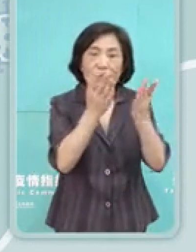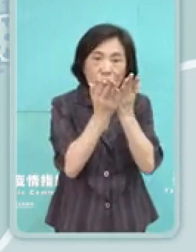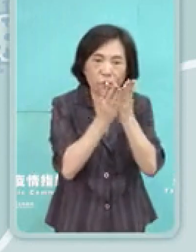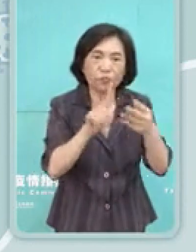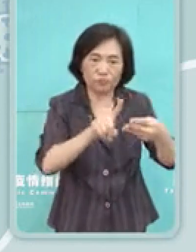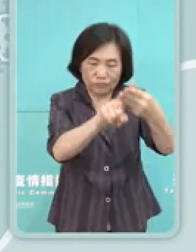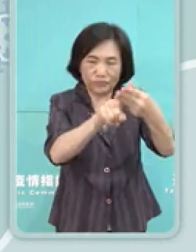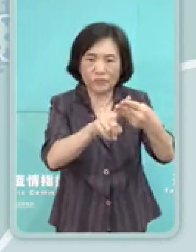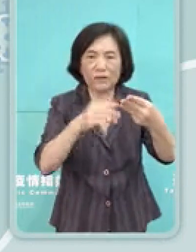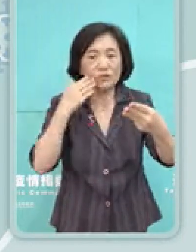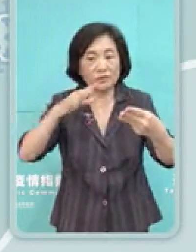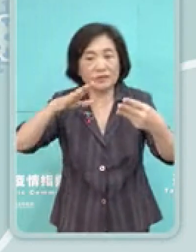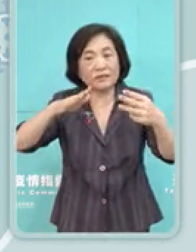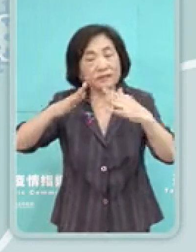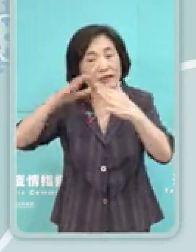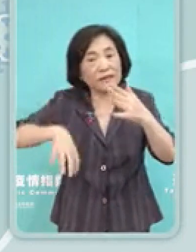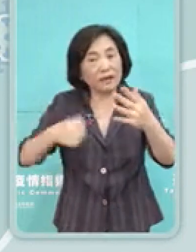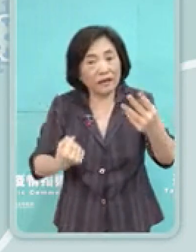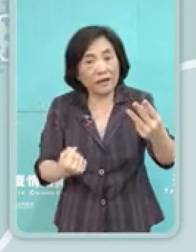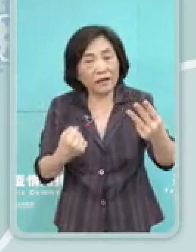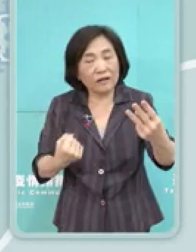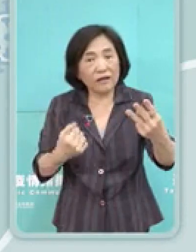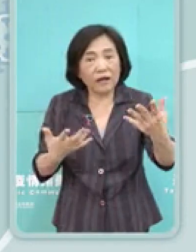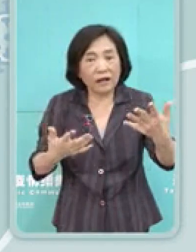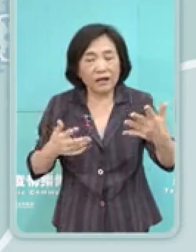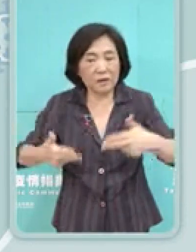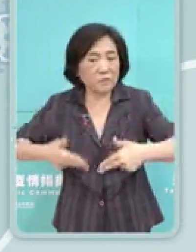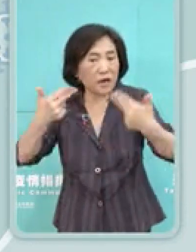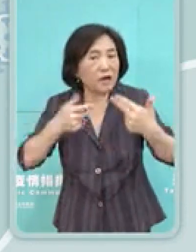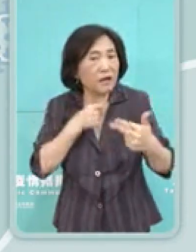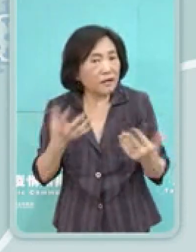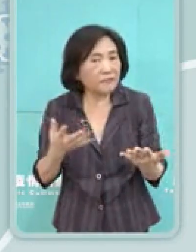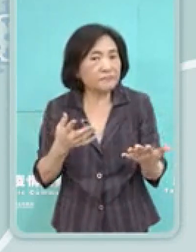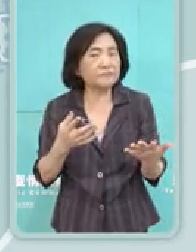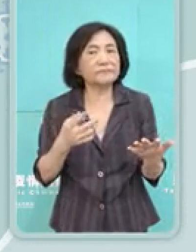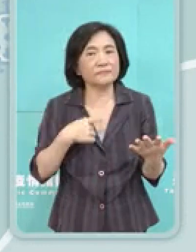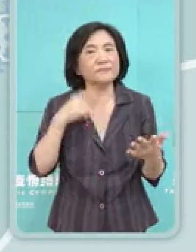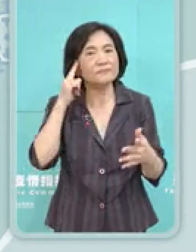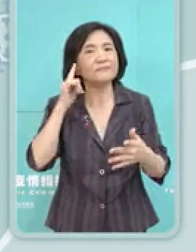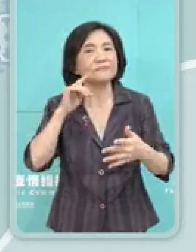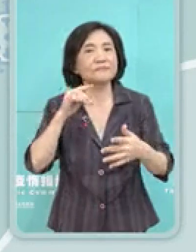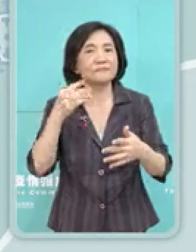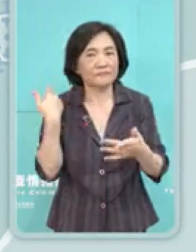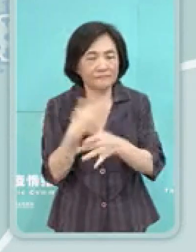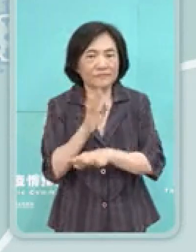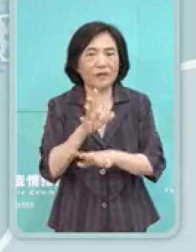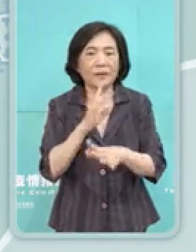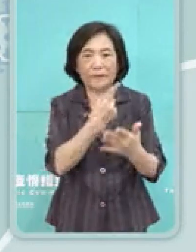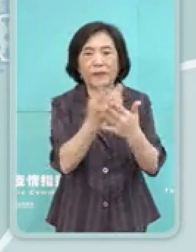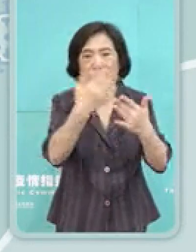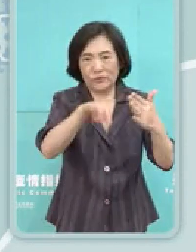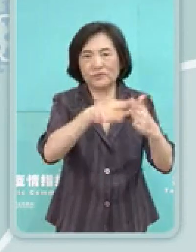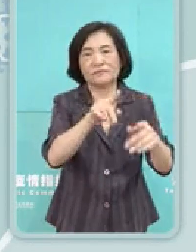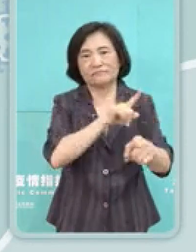的那些小朋友要怎么用线上教学我们这个有授权每个学